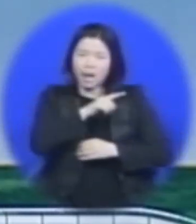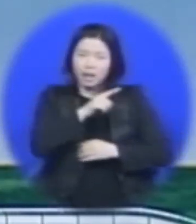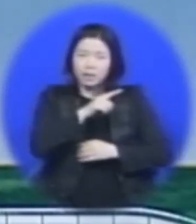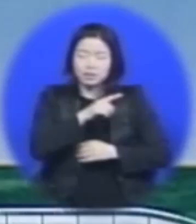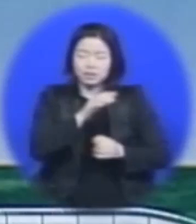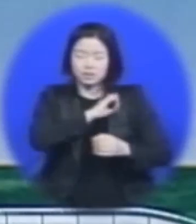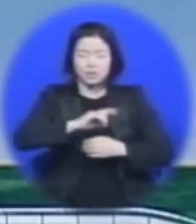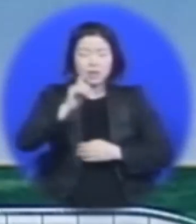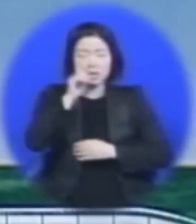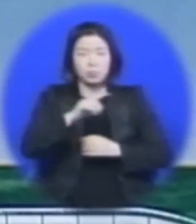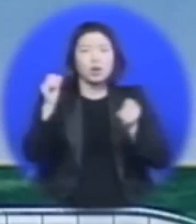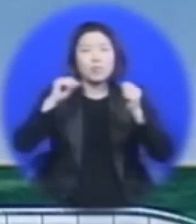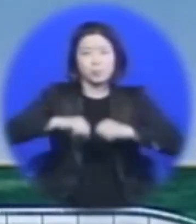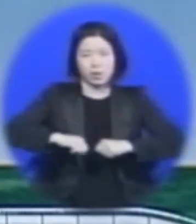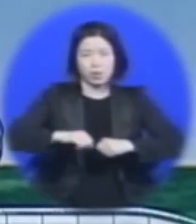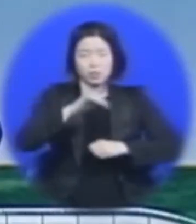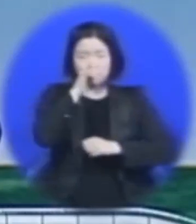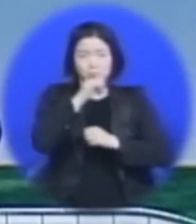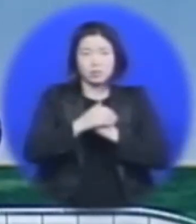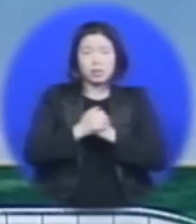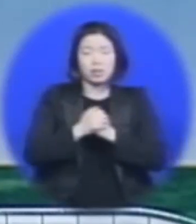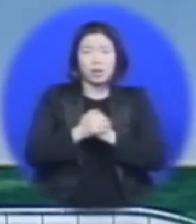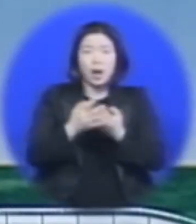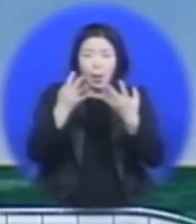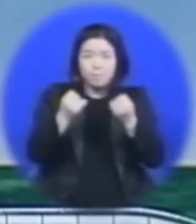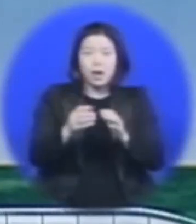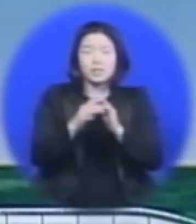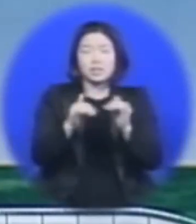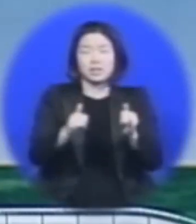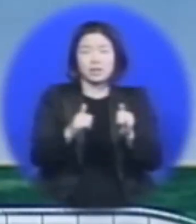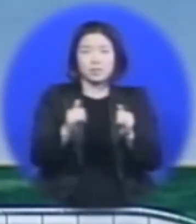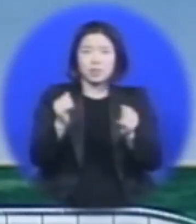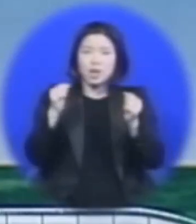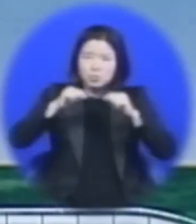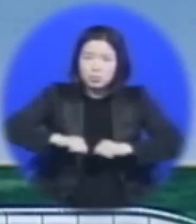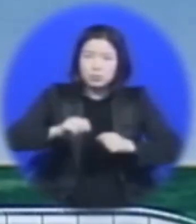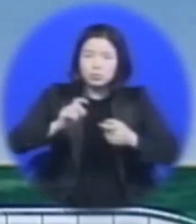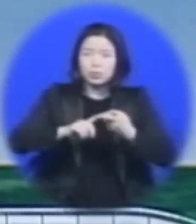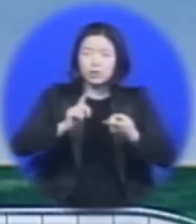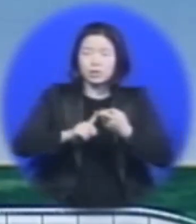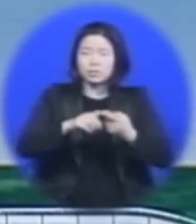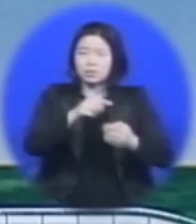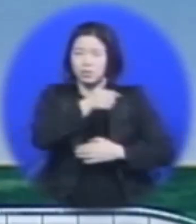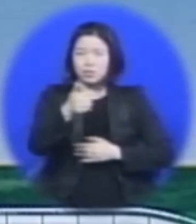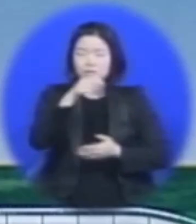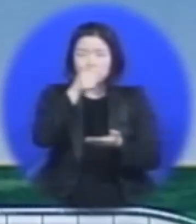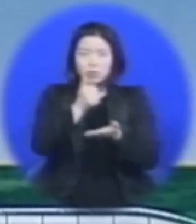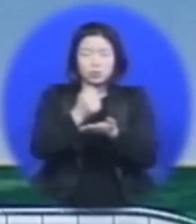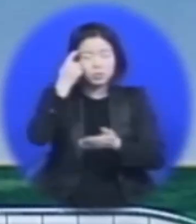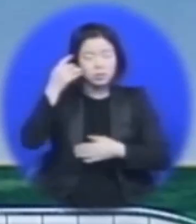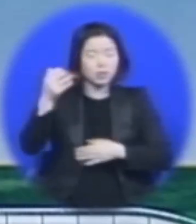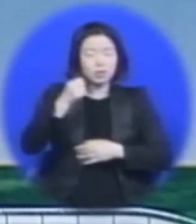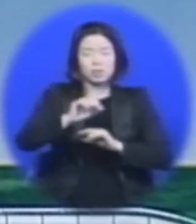그런데 안타깝게도 많은 사람들이 불순종을 그렇게 큰 죄로 여기지